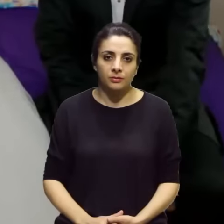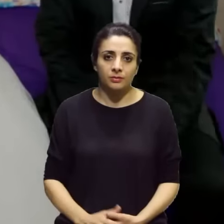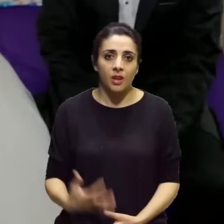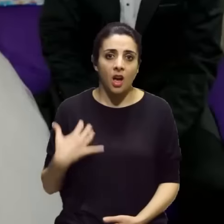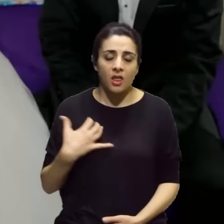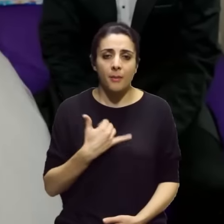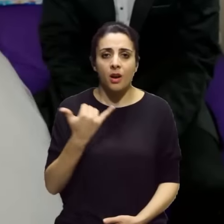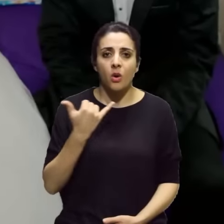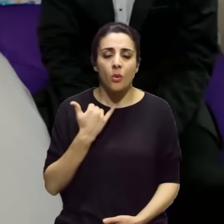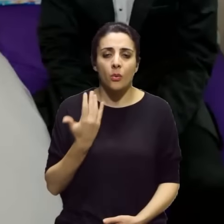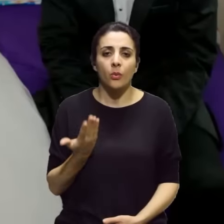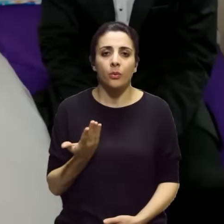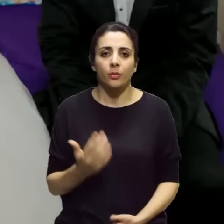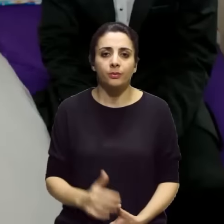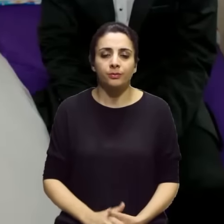Annem